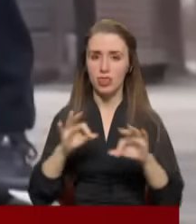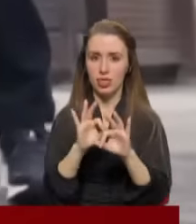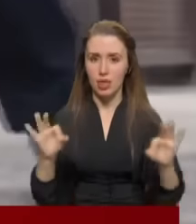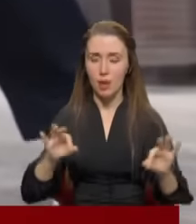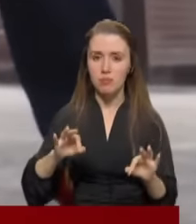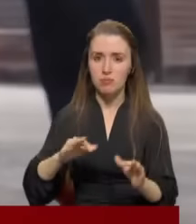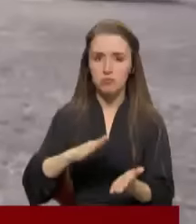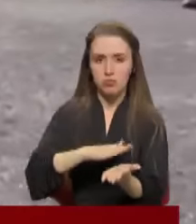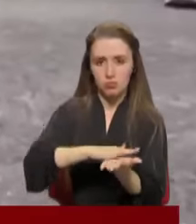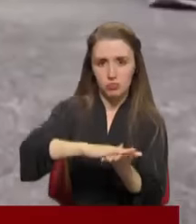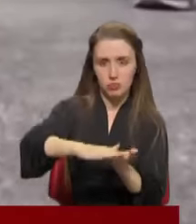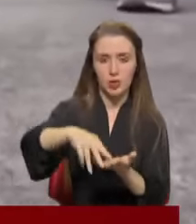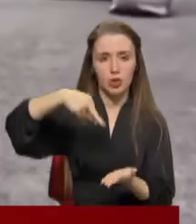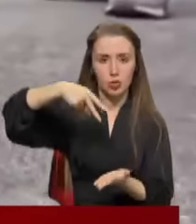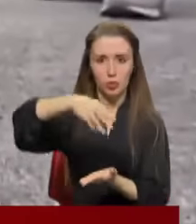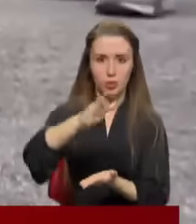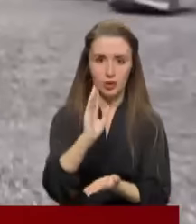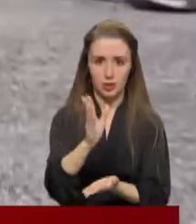bir yürüyüş sağlıyor.